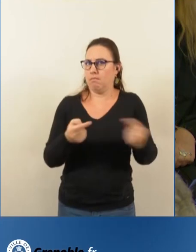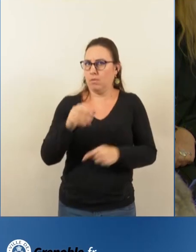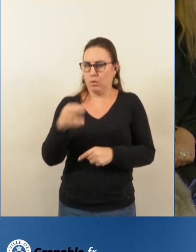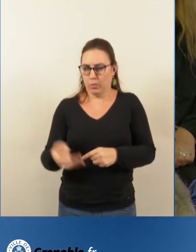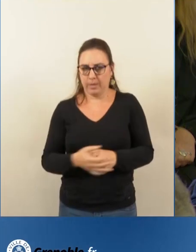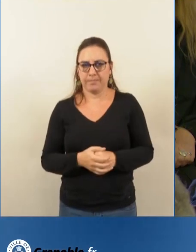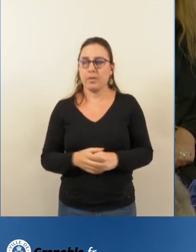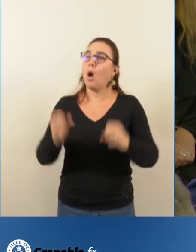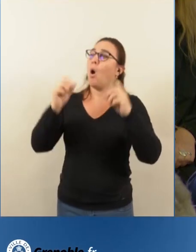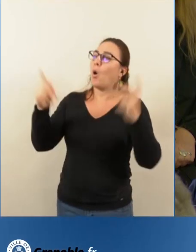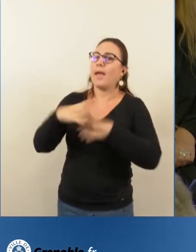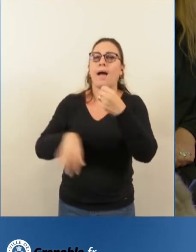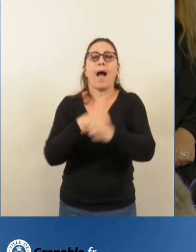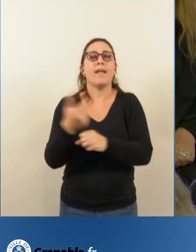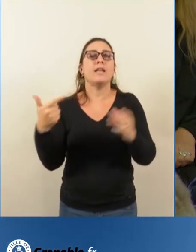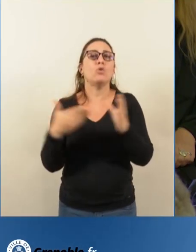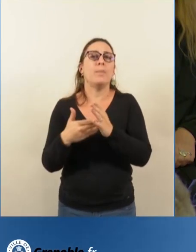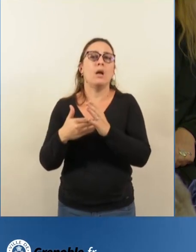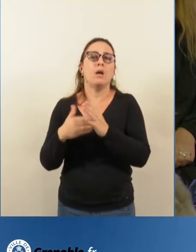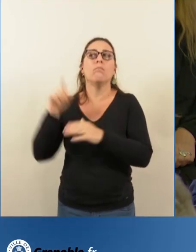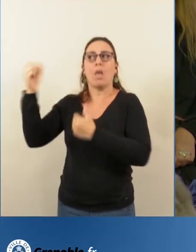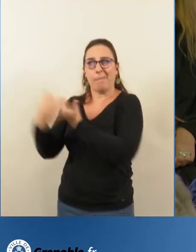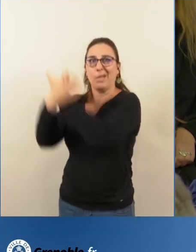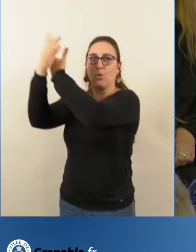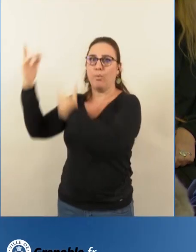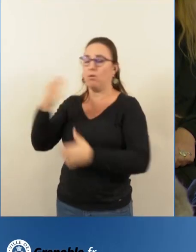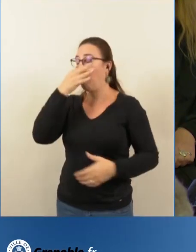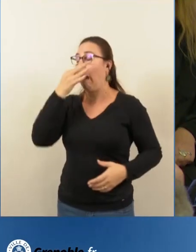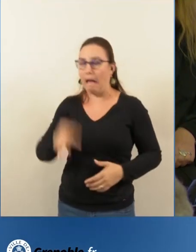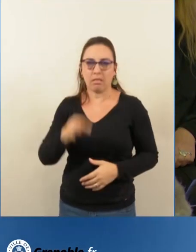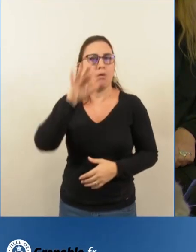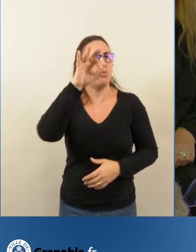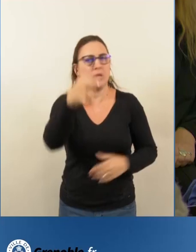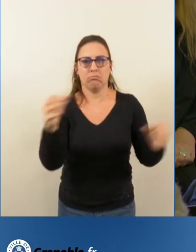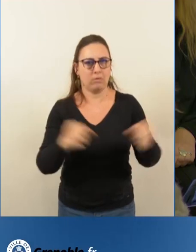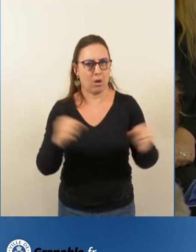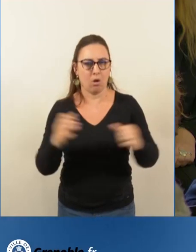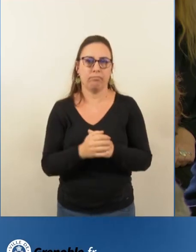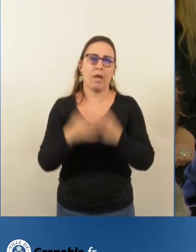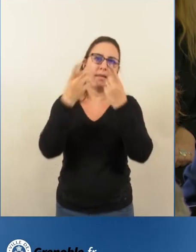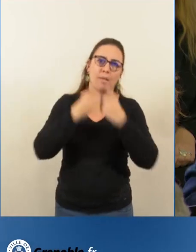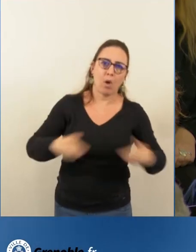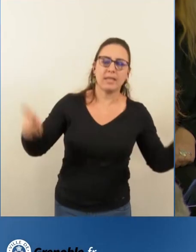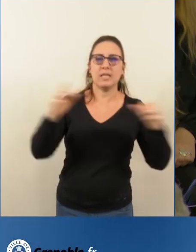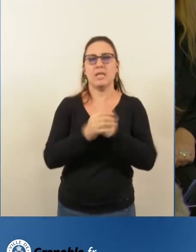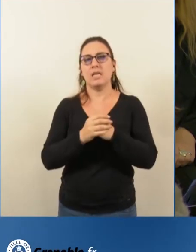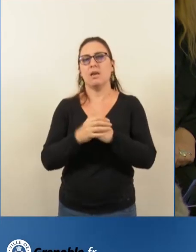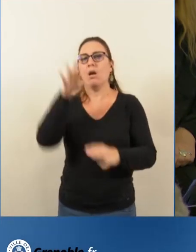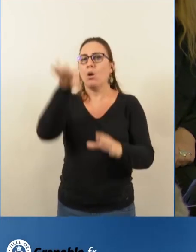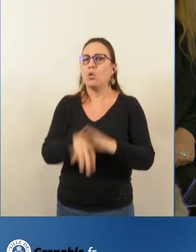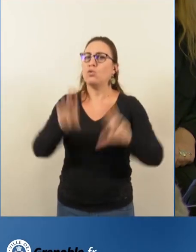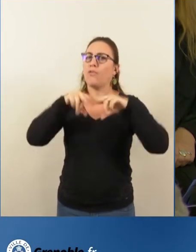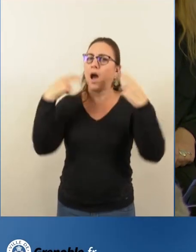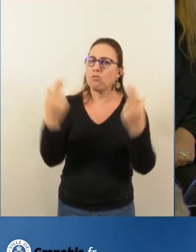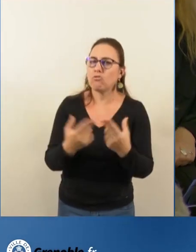loupé dans les années 2000 de la métropole on est d'accord avec vous ok sur la question de la démocratie du suffrage universel